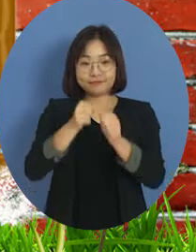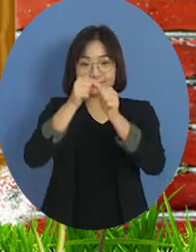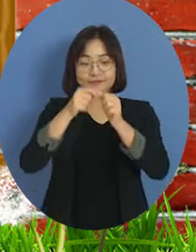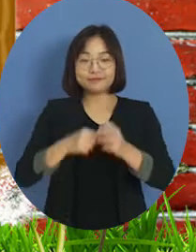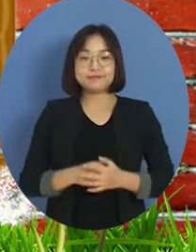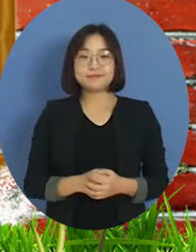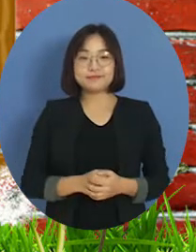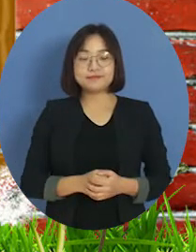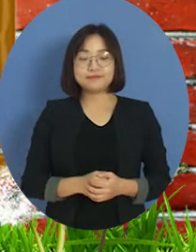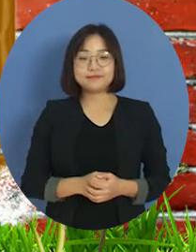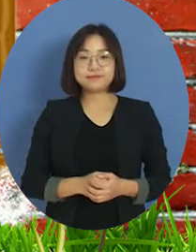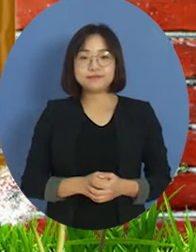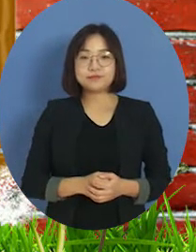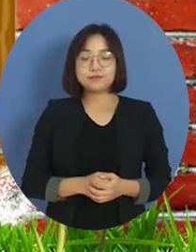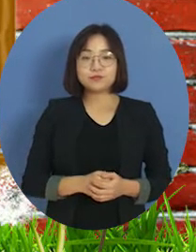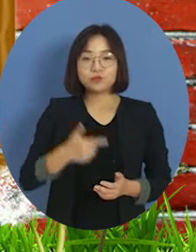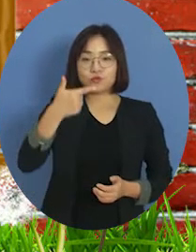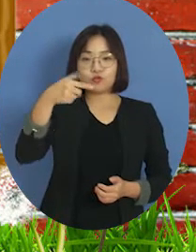포장원을 모집합니다.